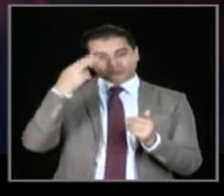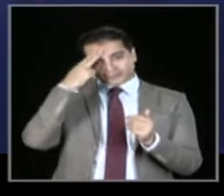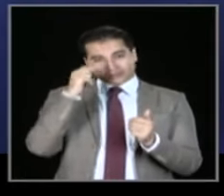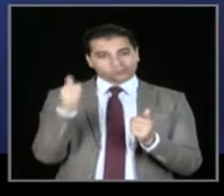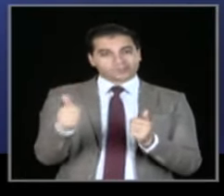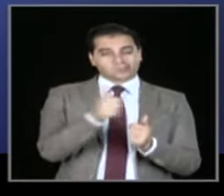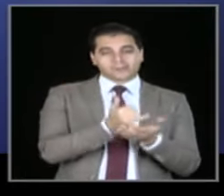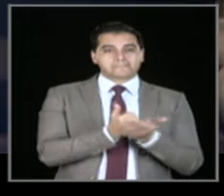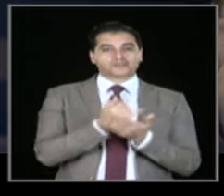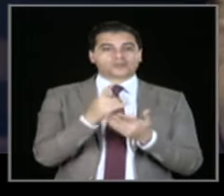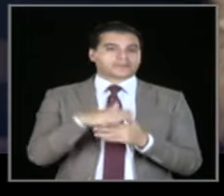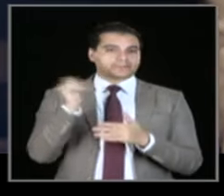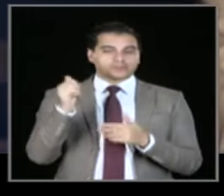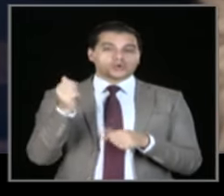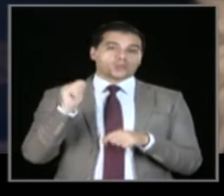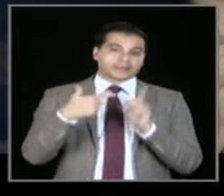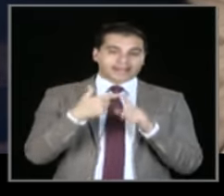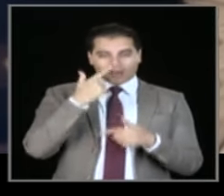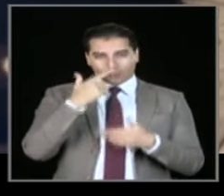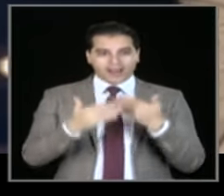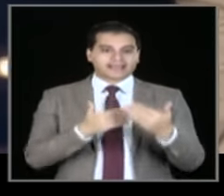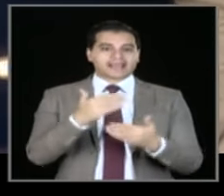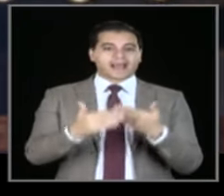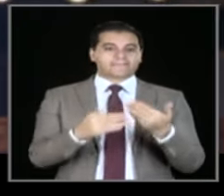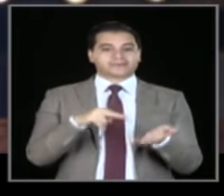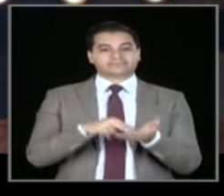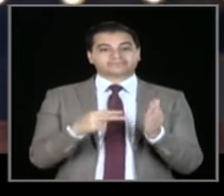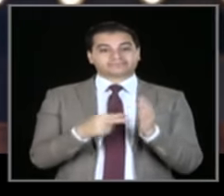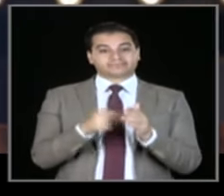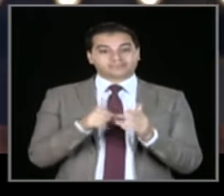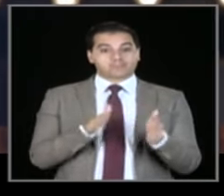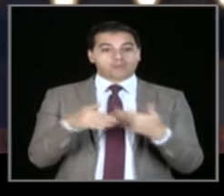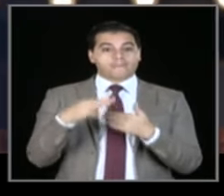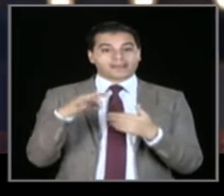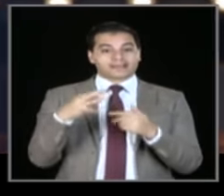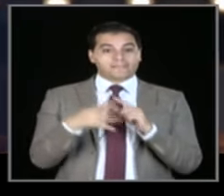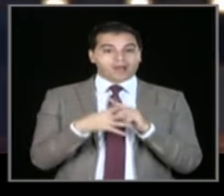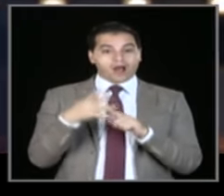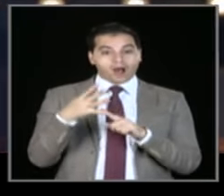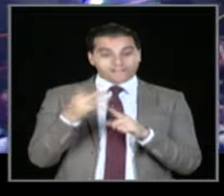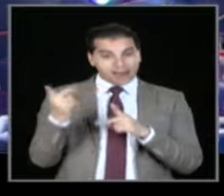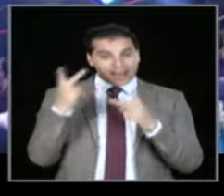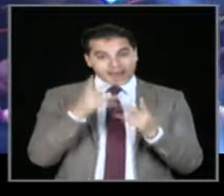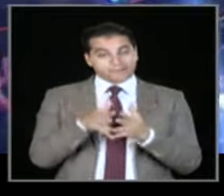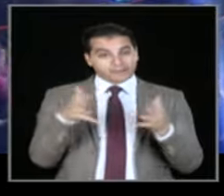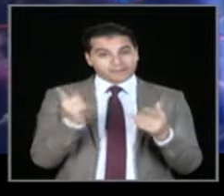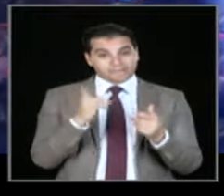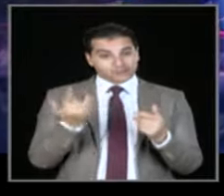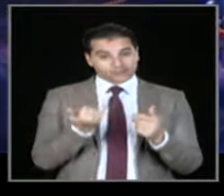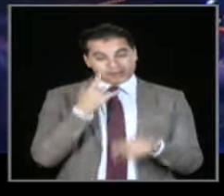البطوله، وفي مدرسه هتحقق جزء من الحلم. المربع الذهبي حلم كبير.